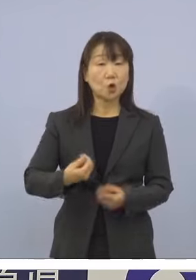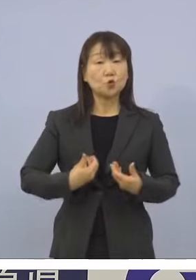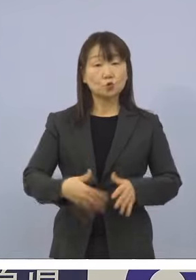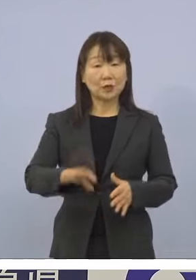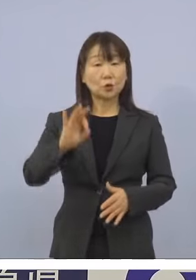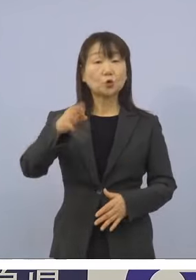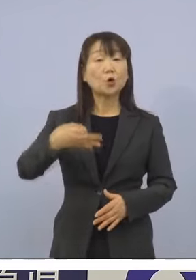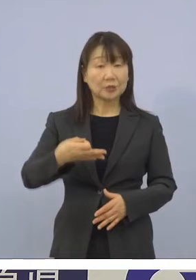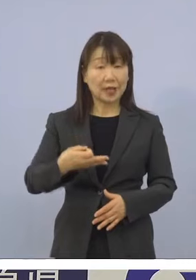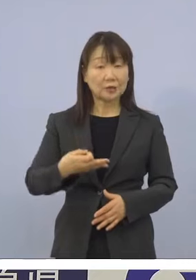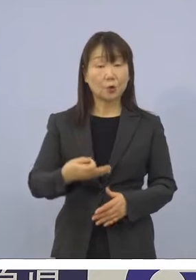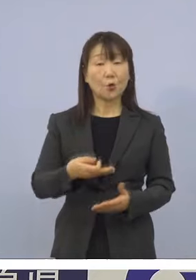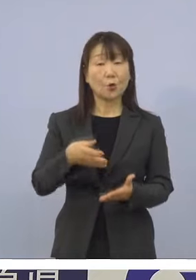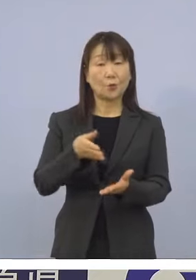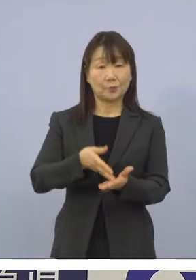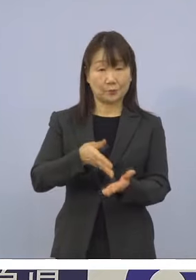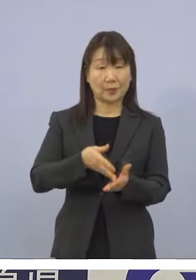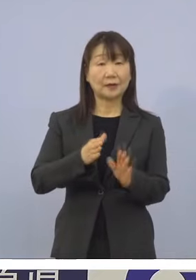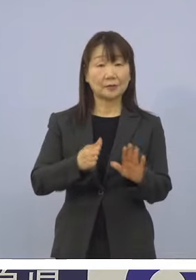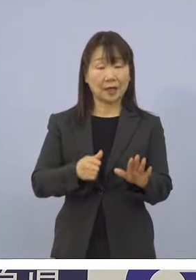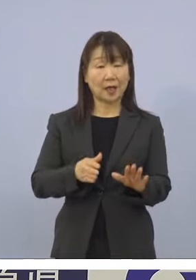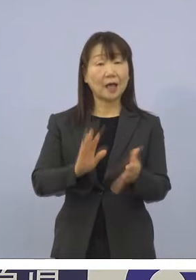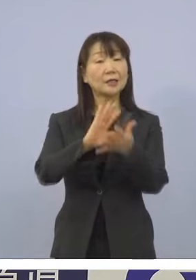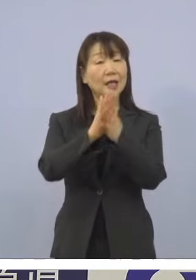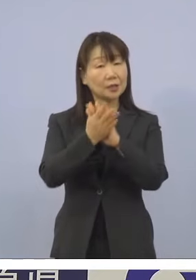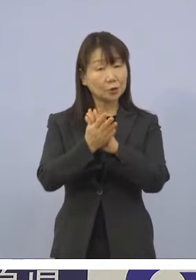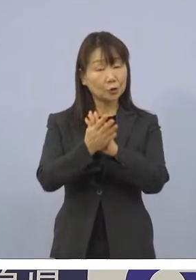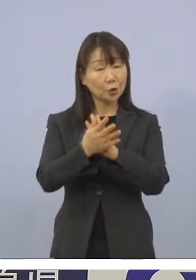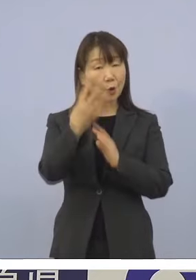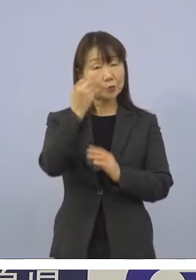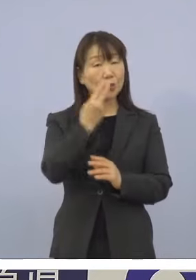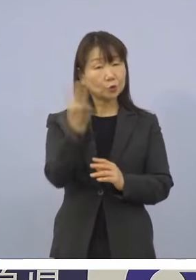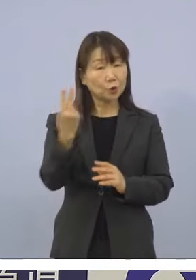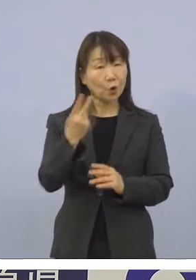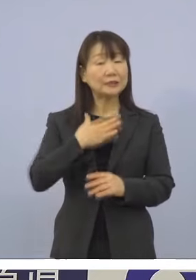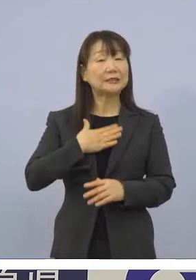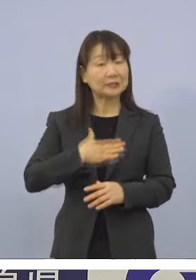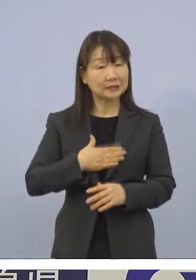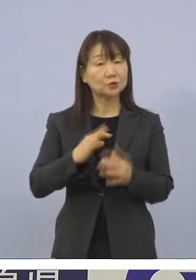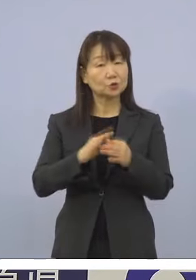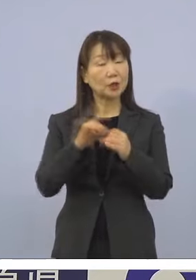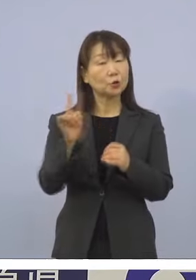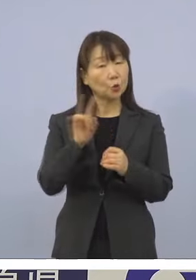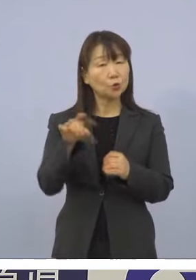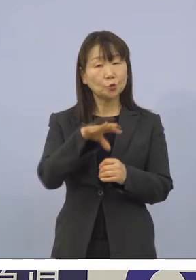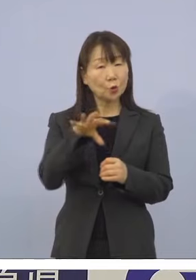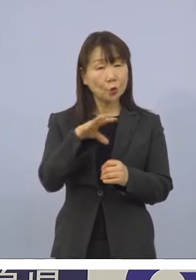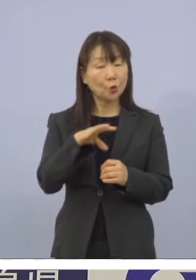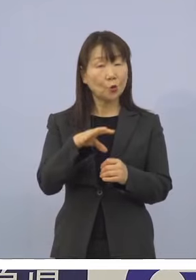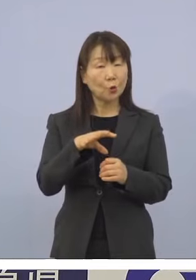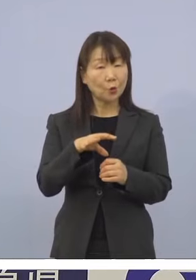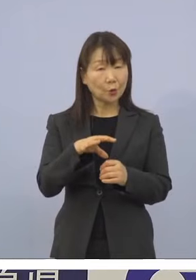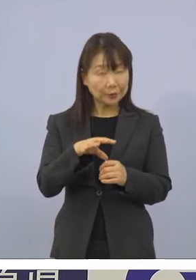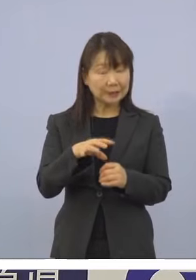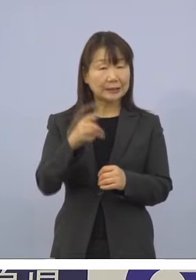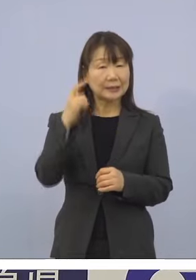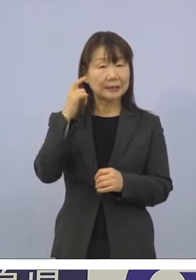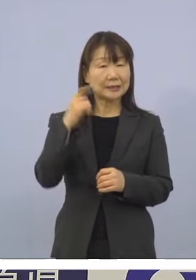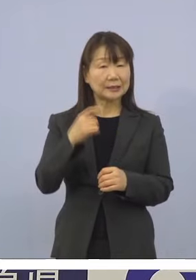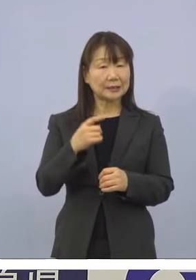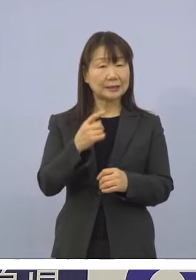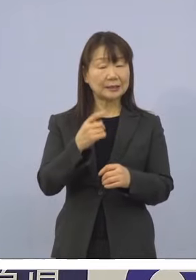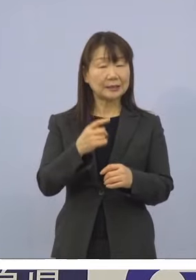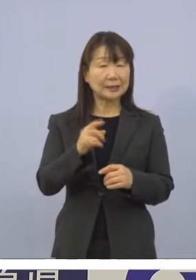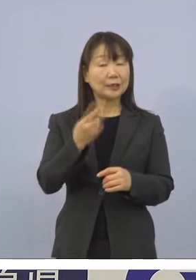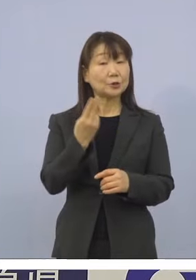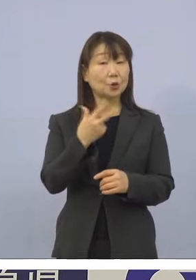ういったその 県のまあ魅力の認知という部分でどういったところに注力していきたいんですか。例えば都市圏とかそういった部分にもより